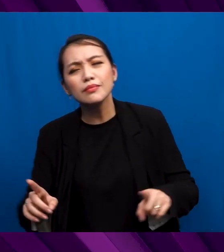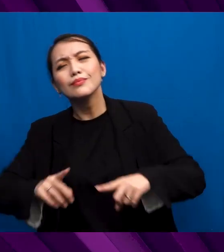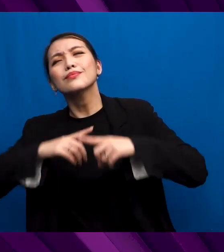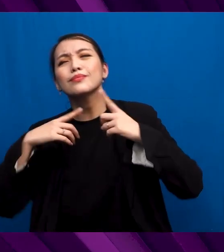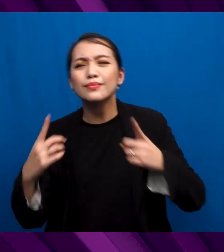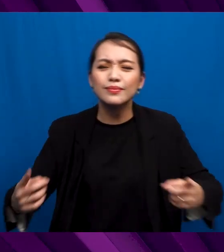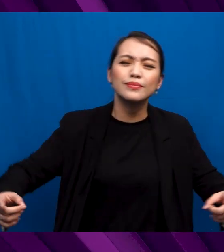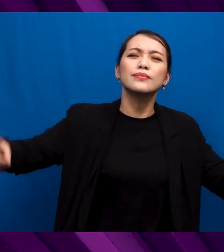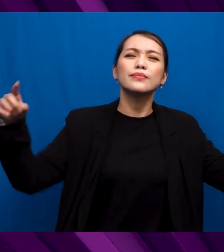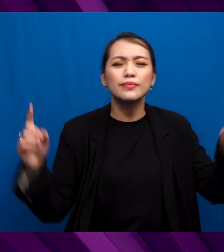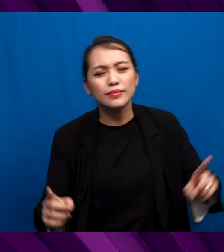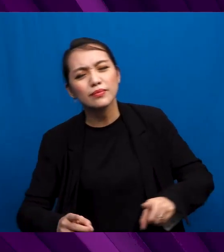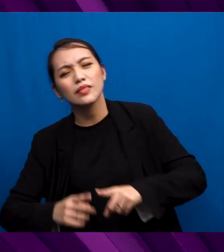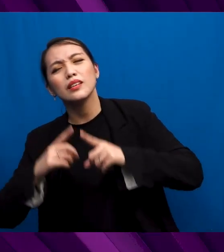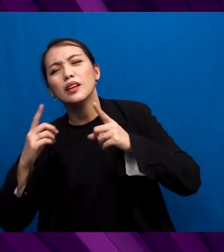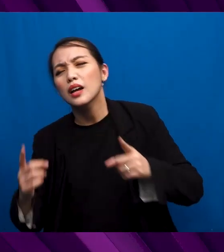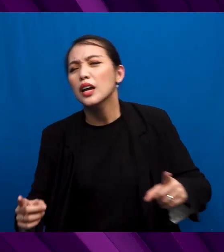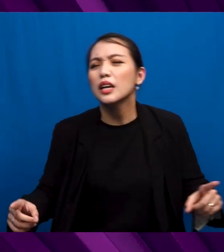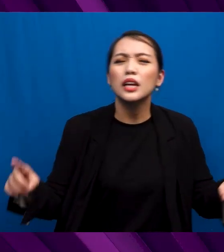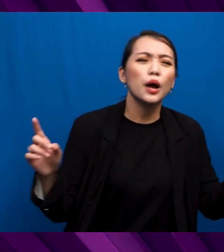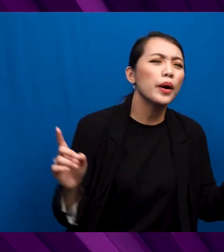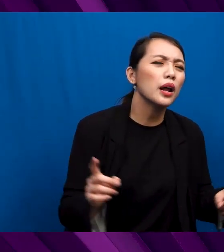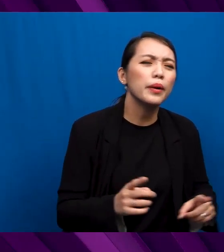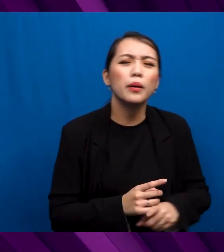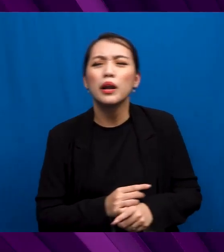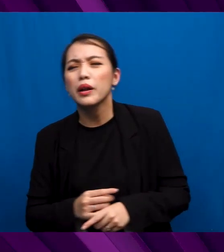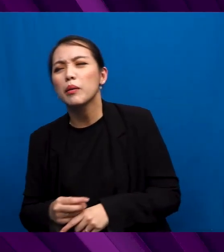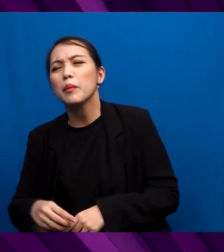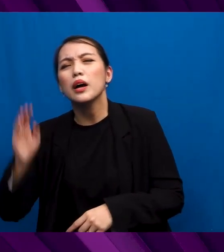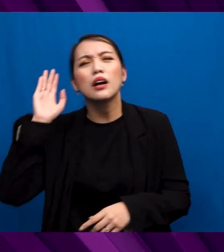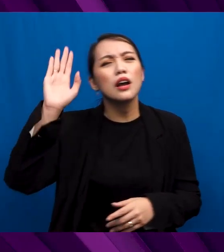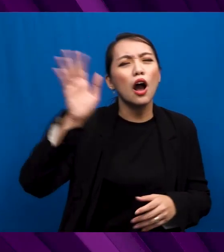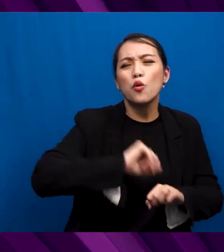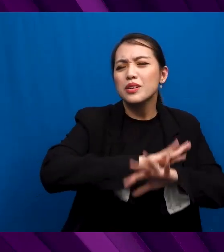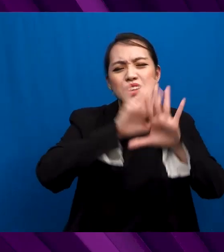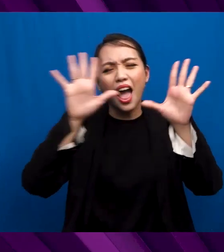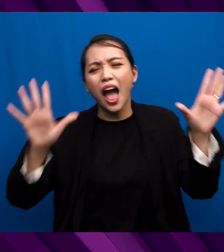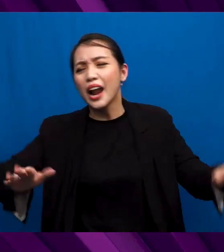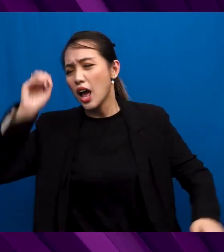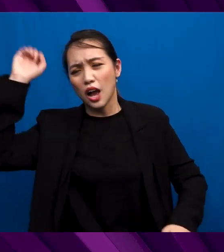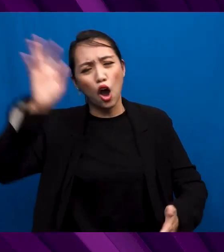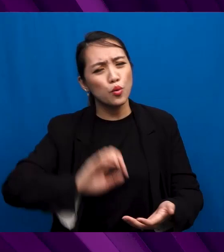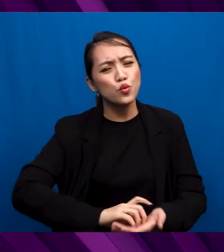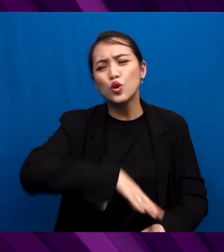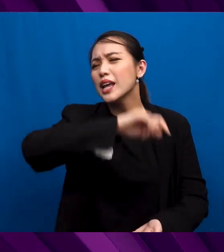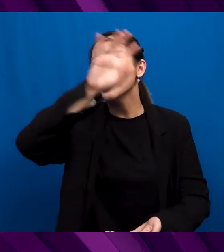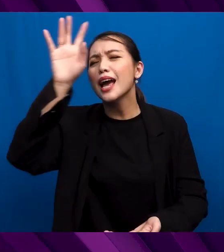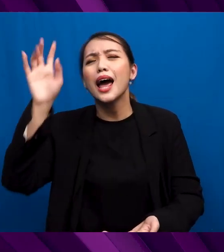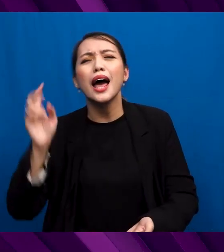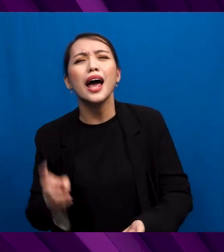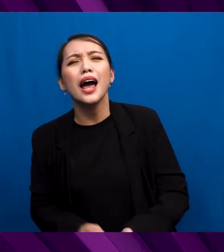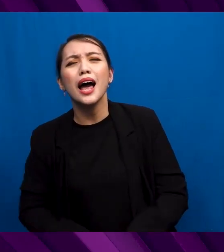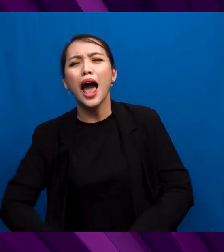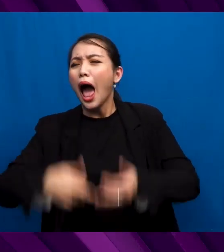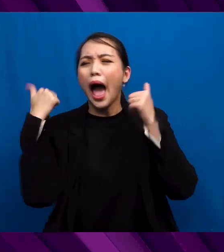Inara Ramaya Sana, Inara Ramaya So, Inara Ramaya Sana